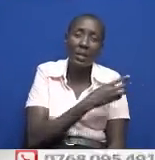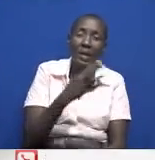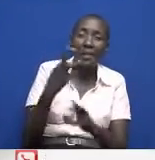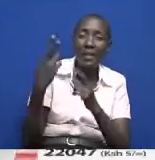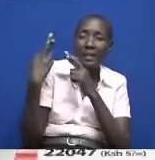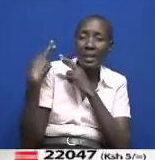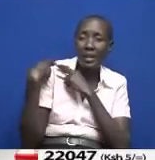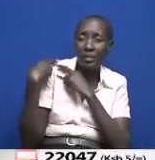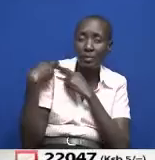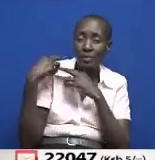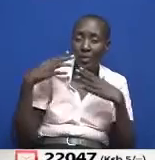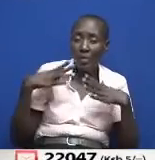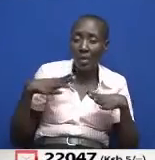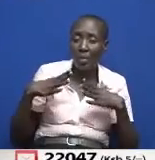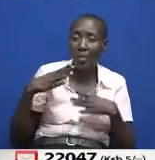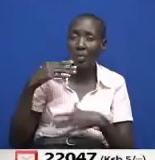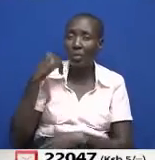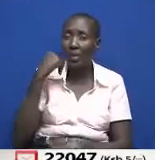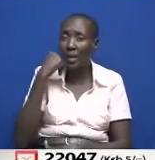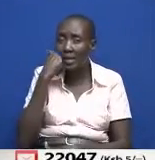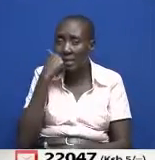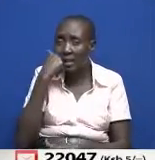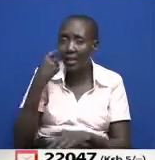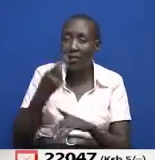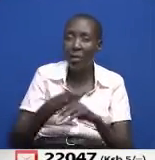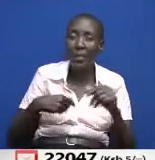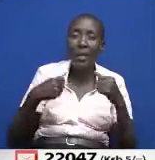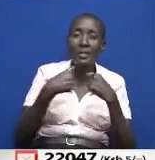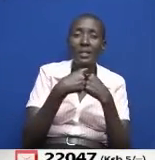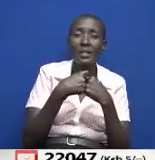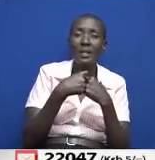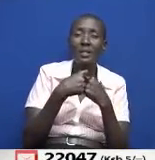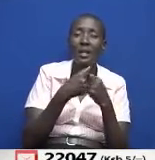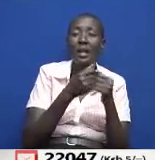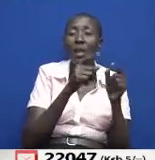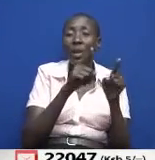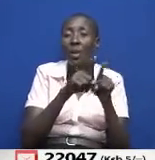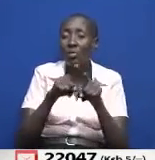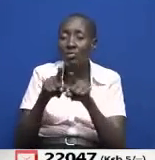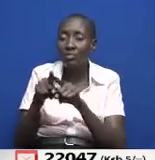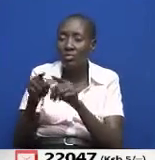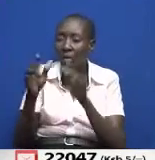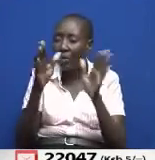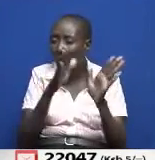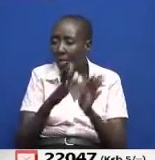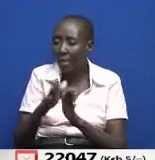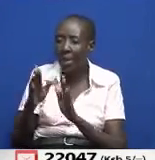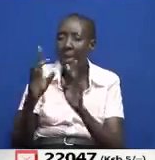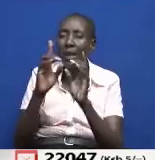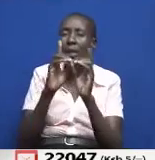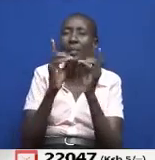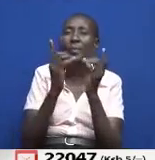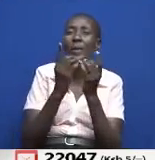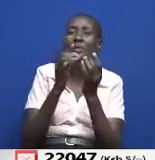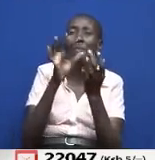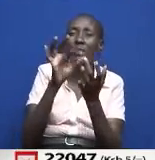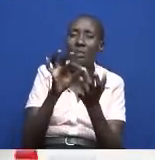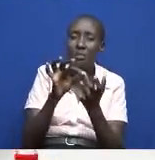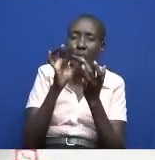na watu ambao wamepata accidents. Pia tumeunda department